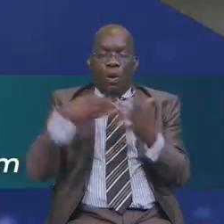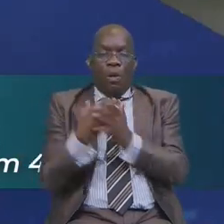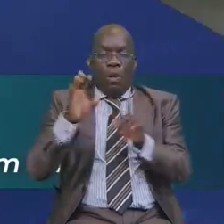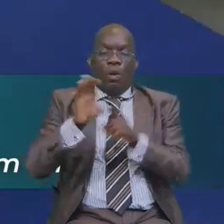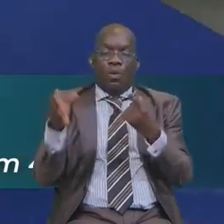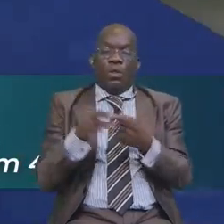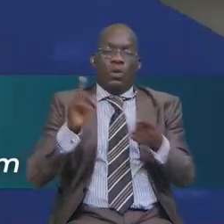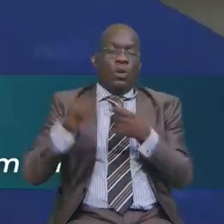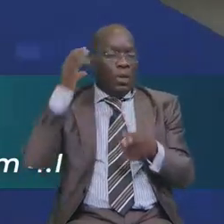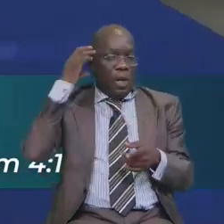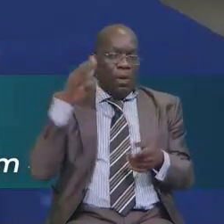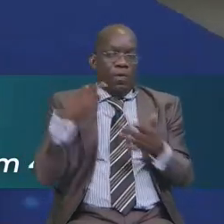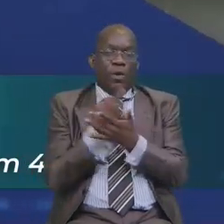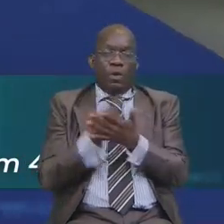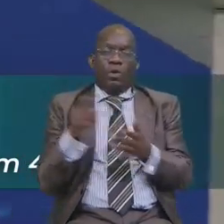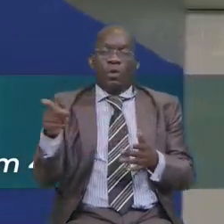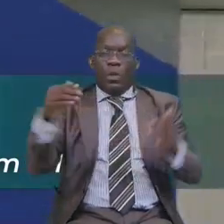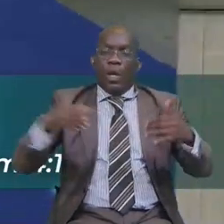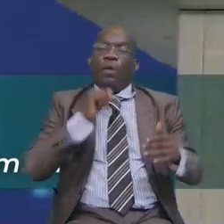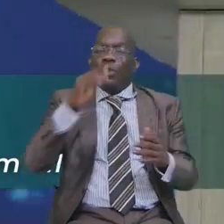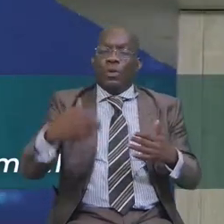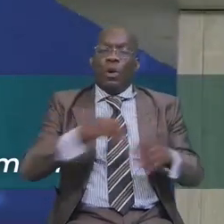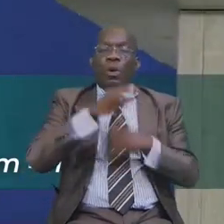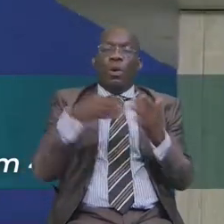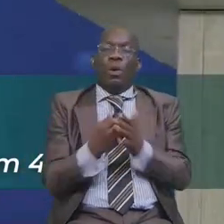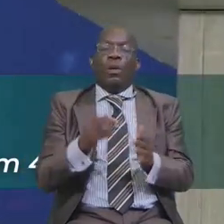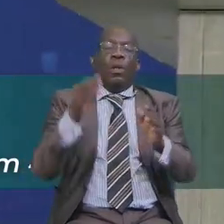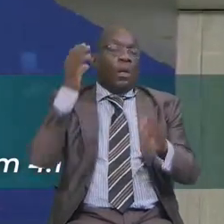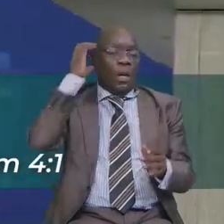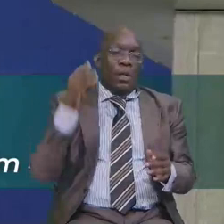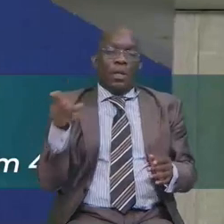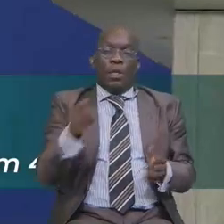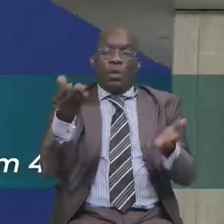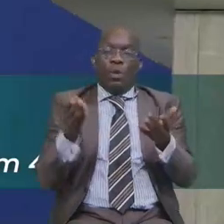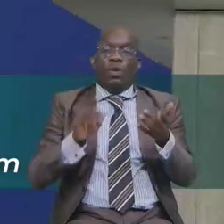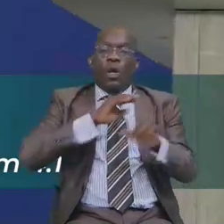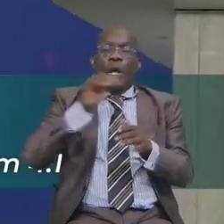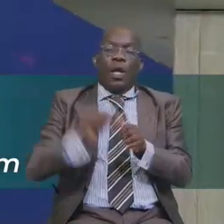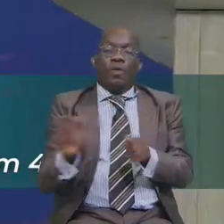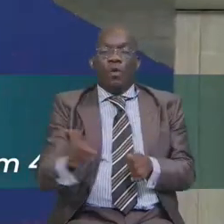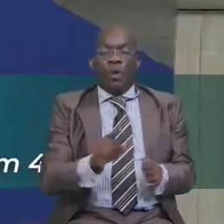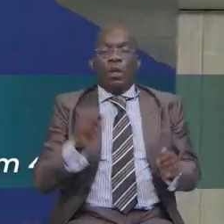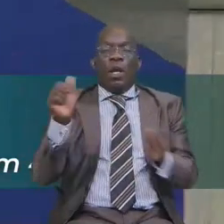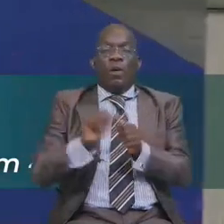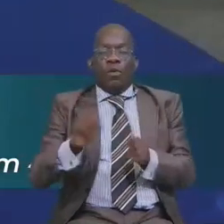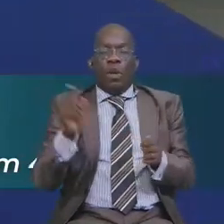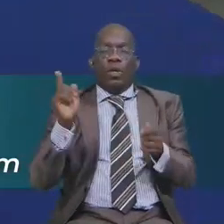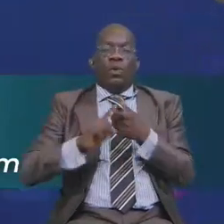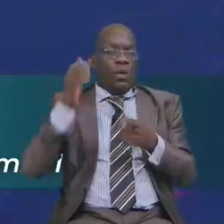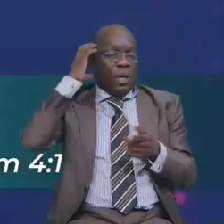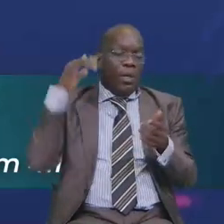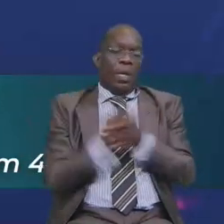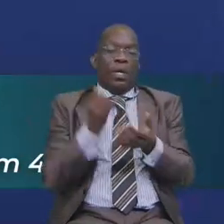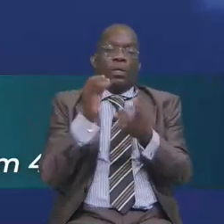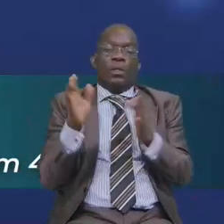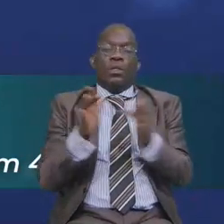tout entendu. Il veut que chaque créature partout entende que Jésus-Christ sauve. Et elles